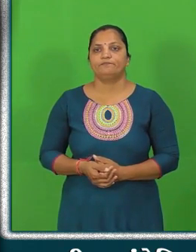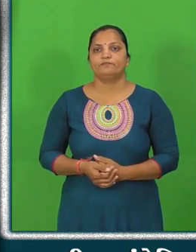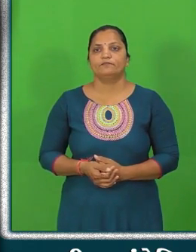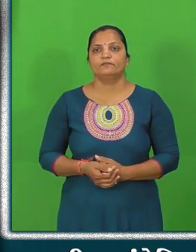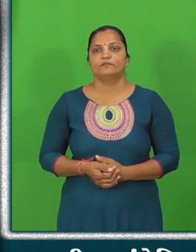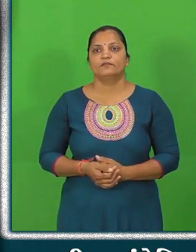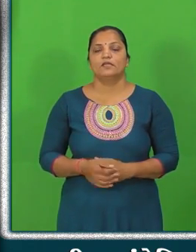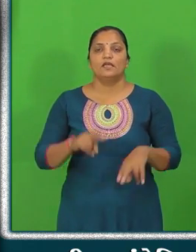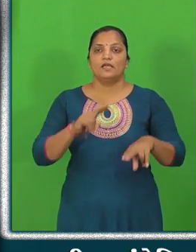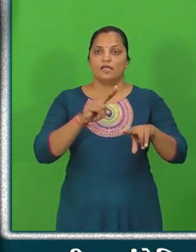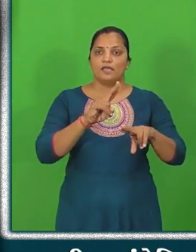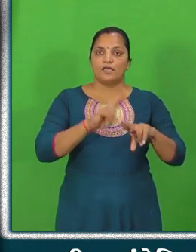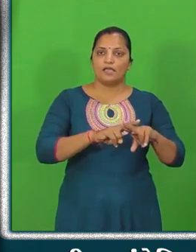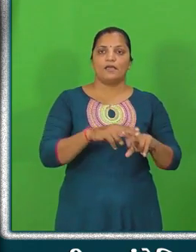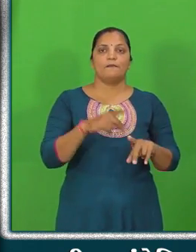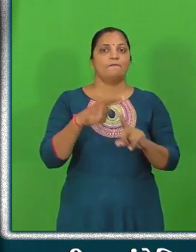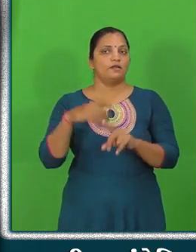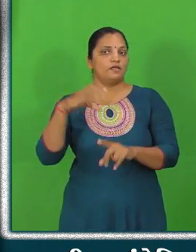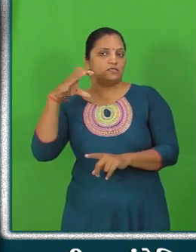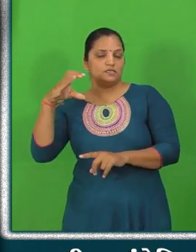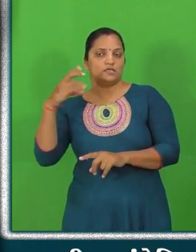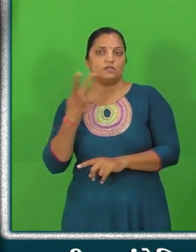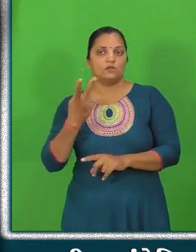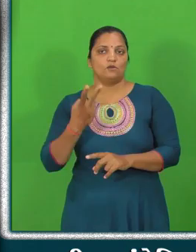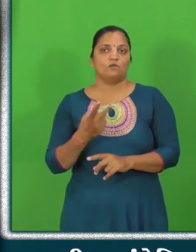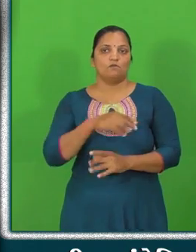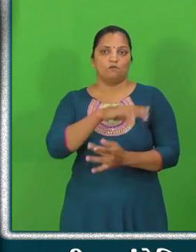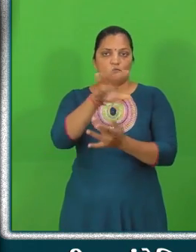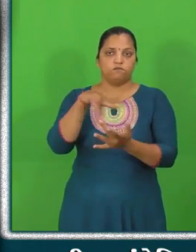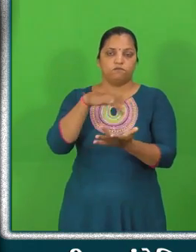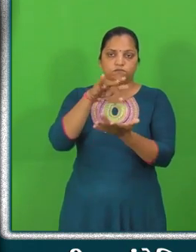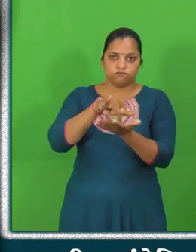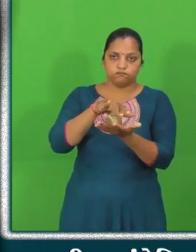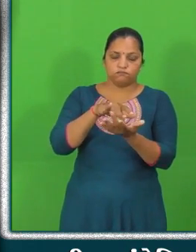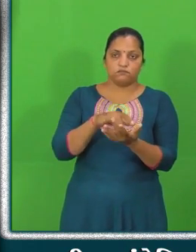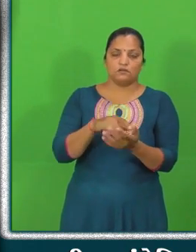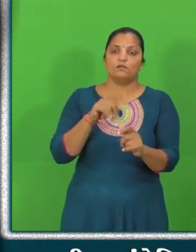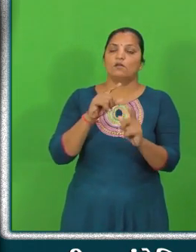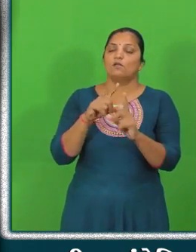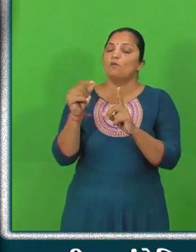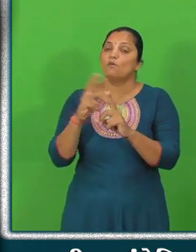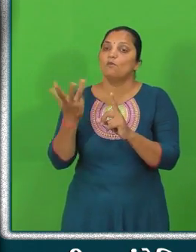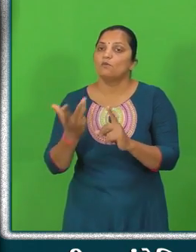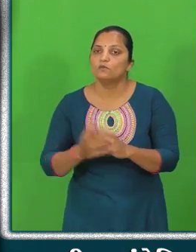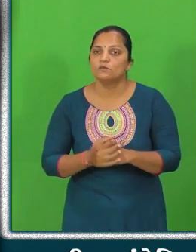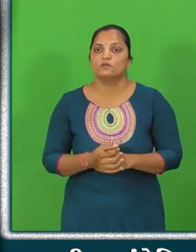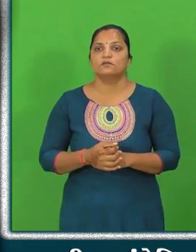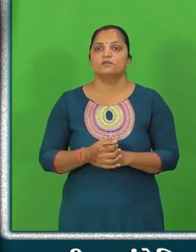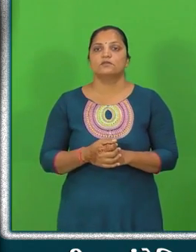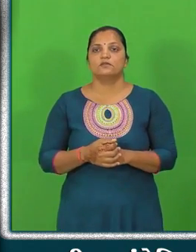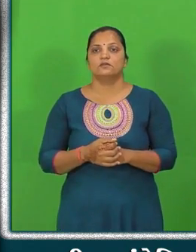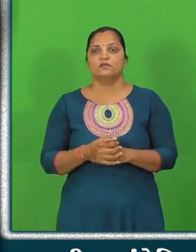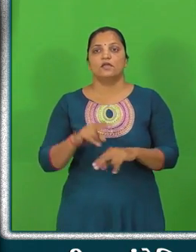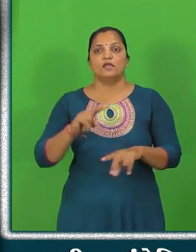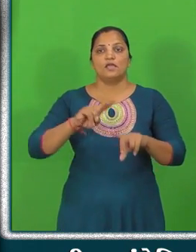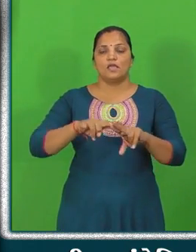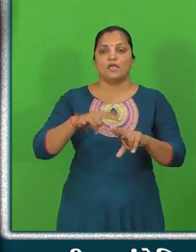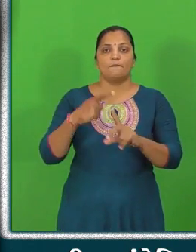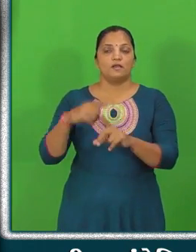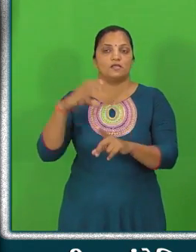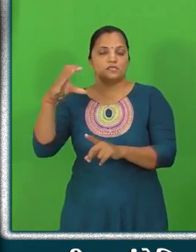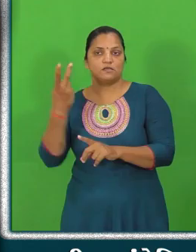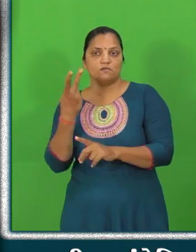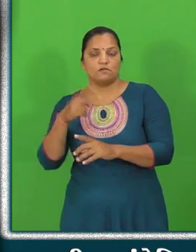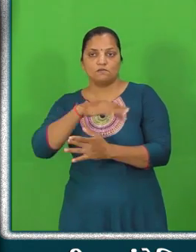આ એફ છે અને સી છે, જો આ એફ અને આ સી એની વચ્ચે વસ્તુને મૂકું છું તો શું થશે, તો હું એફ અને સી ની વચ્ચે